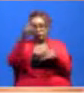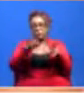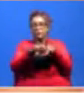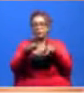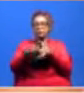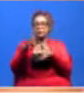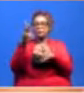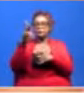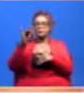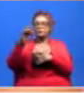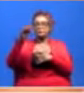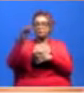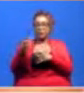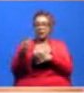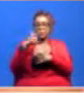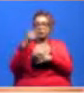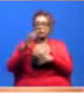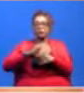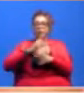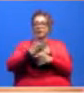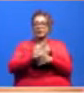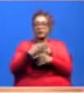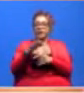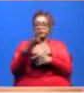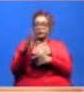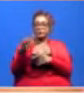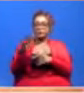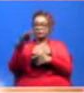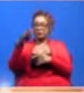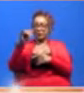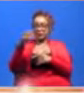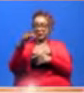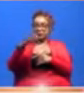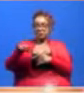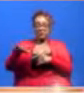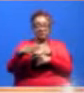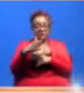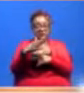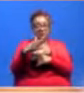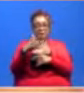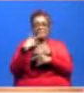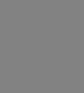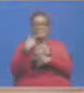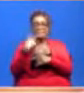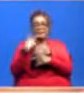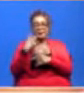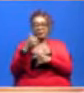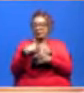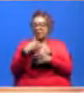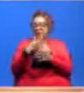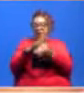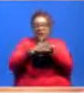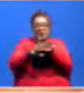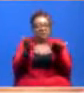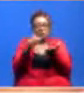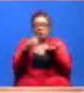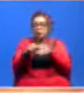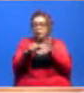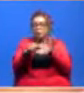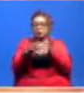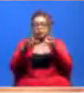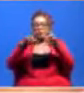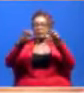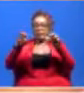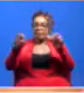Keitany ambaye huketi katika kamati ya uwekezaji wa umma katika bunge la kitaifa alisema kwamba hana tashwishi yoyote